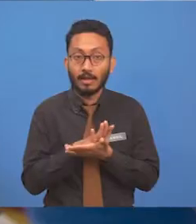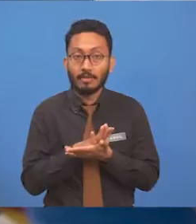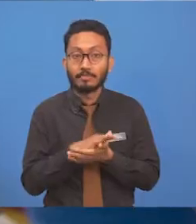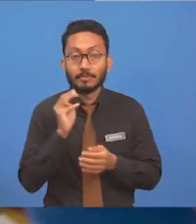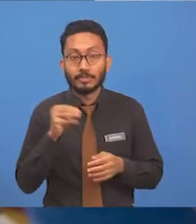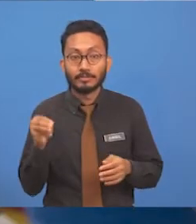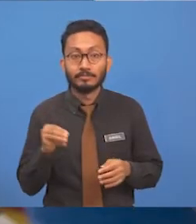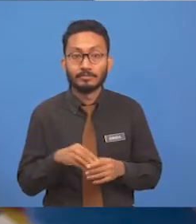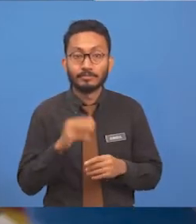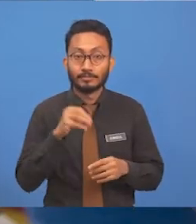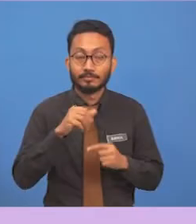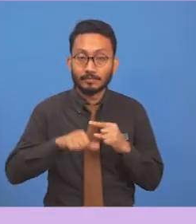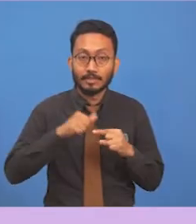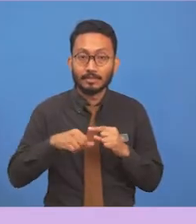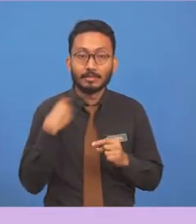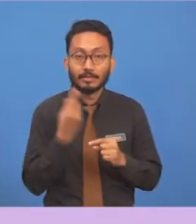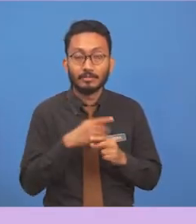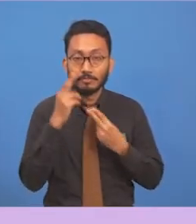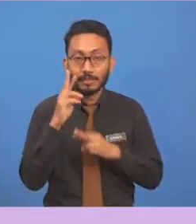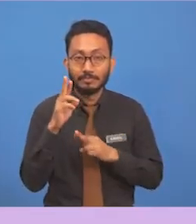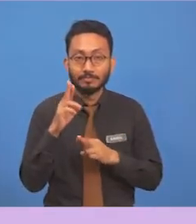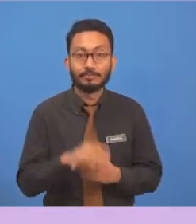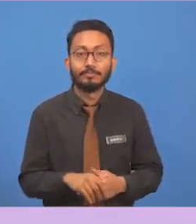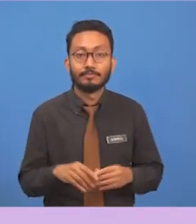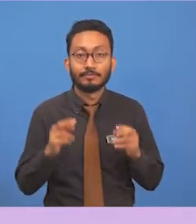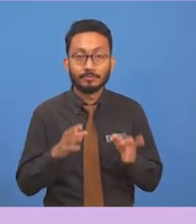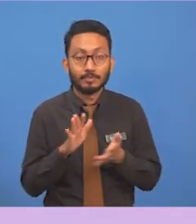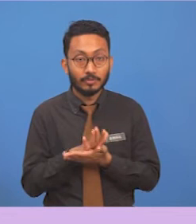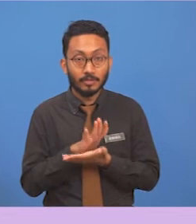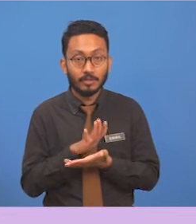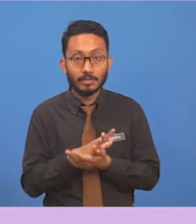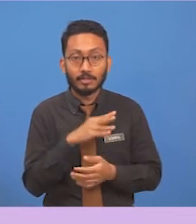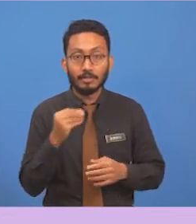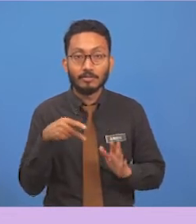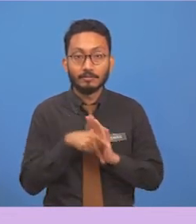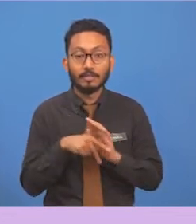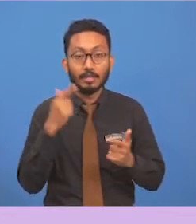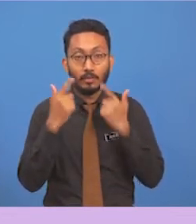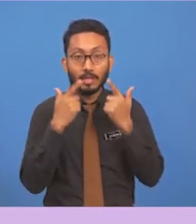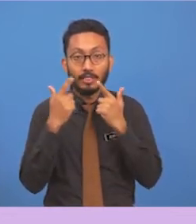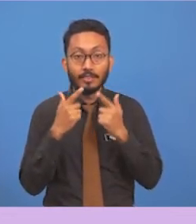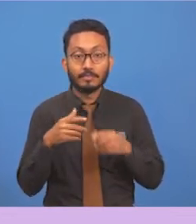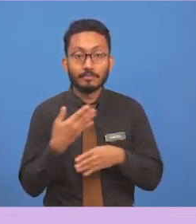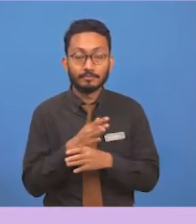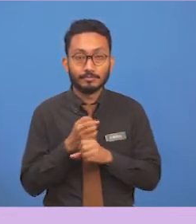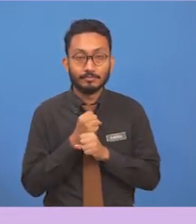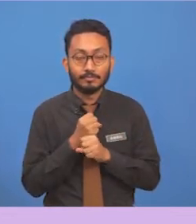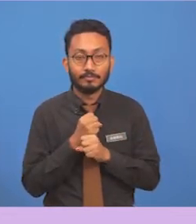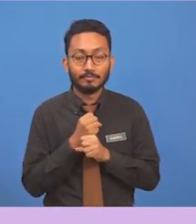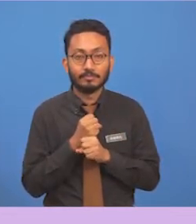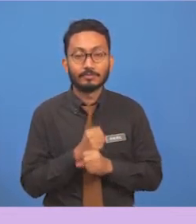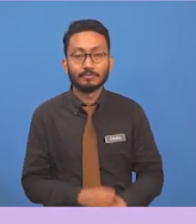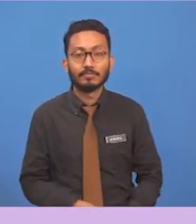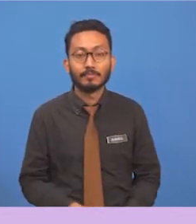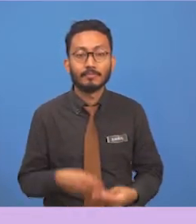apabila kita menghormati warga sekolah tanpa penawar kita dapat menyerahkan suasana Sekolah